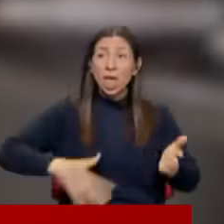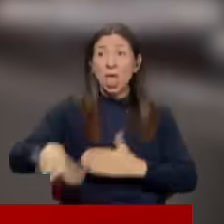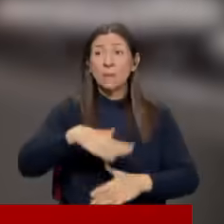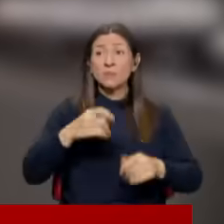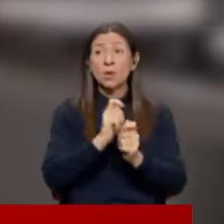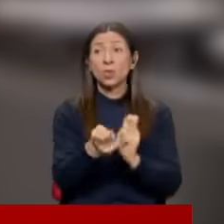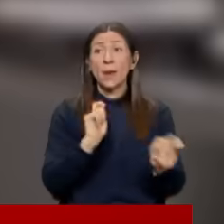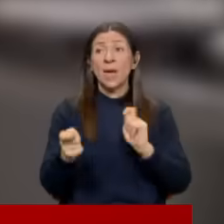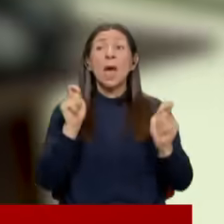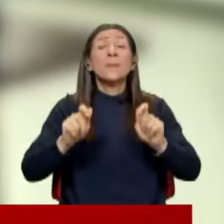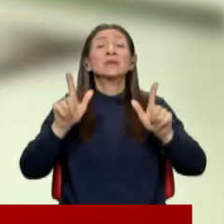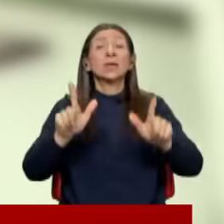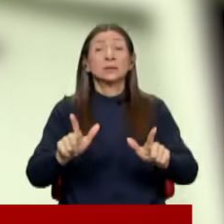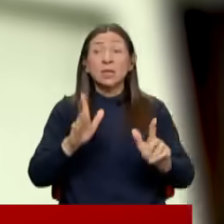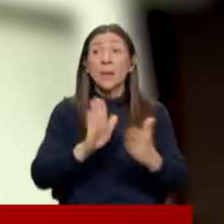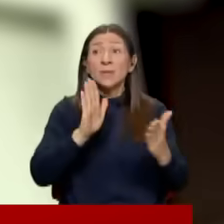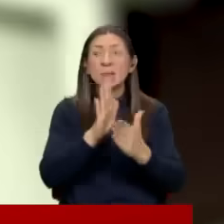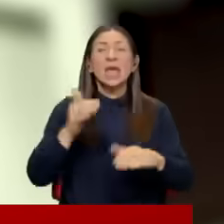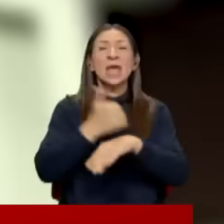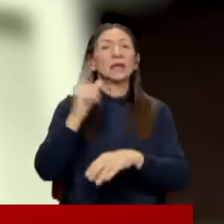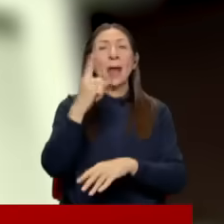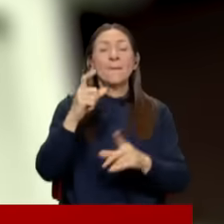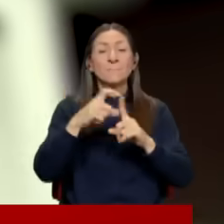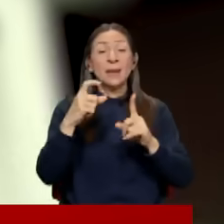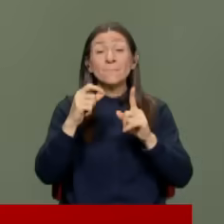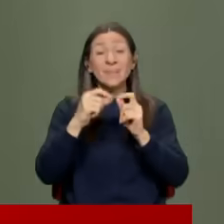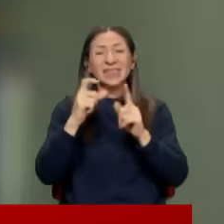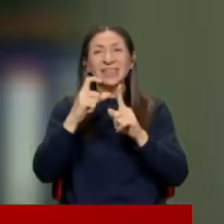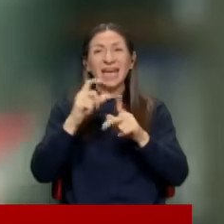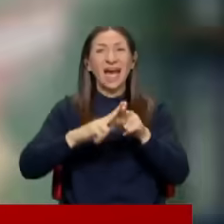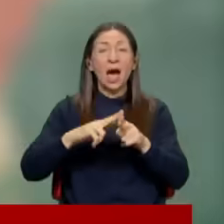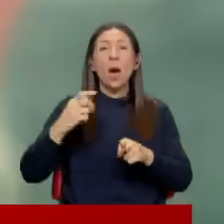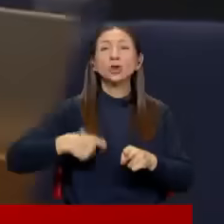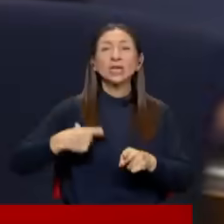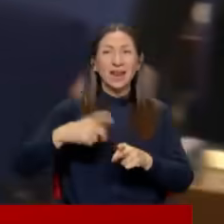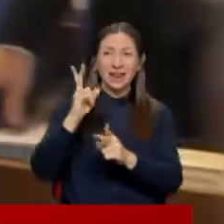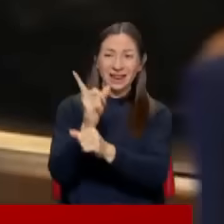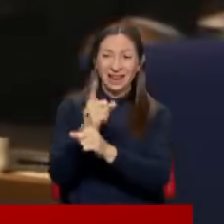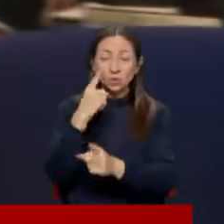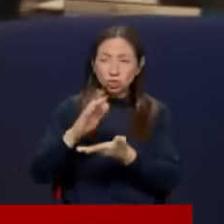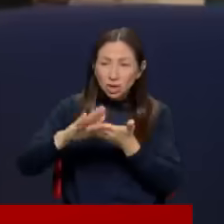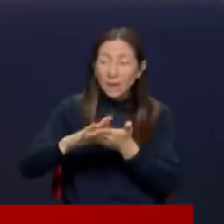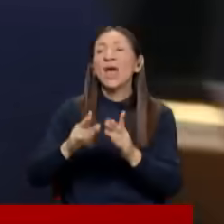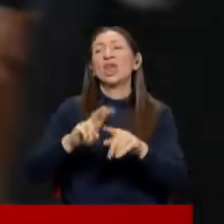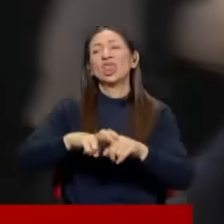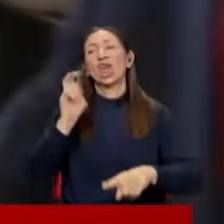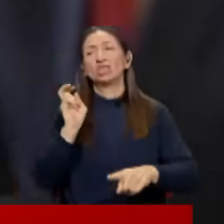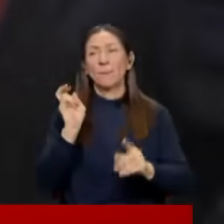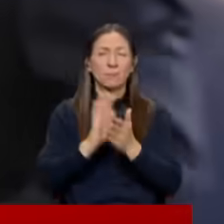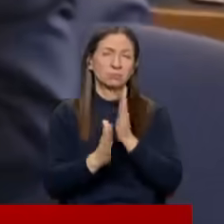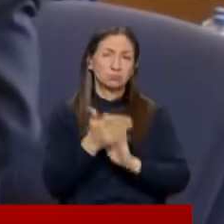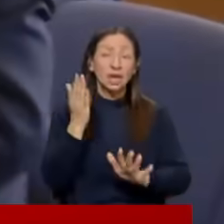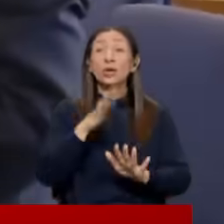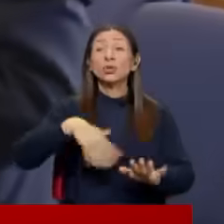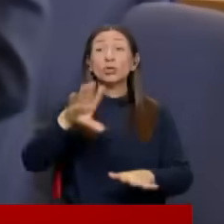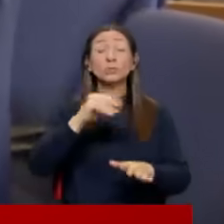kesimlere verilmeli önerisi geldi. Tepkiler üzerine iktidar, BDDK'ya özel hayat tazminatı düzenlemesini geri çekme kararı aldı.